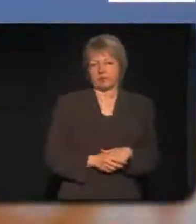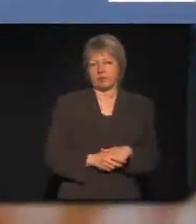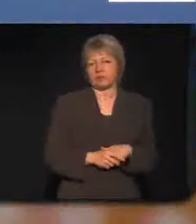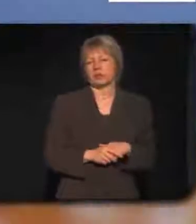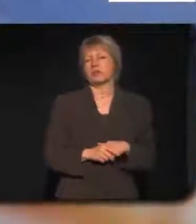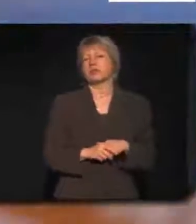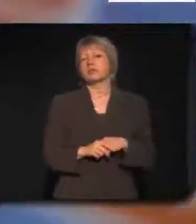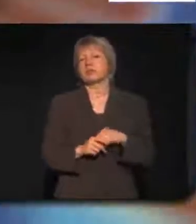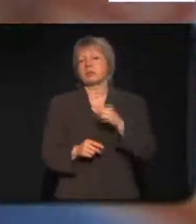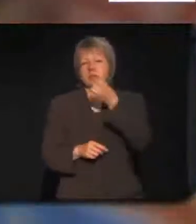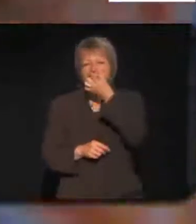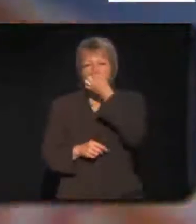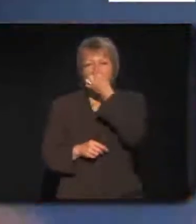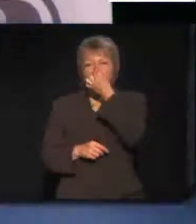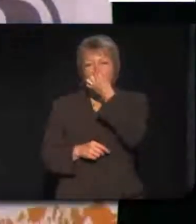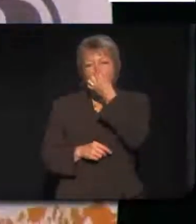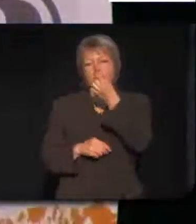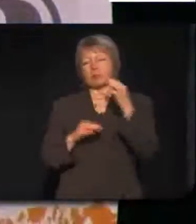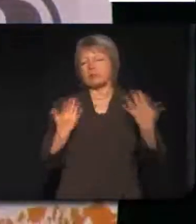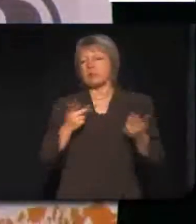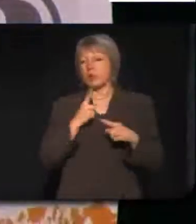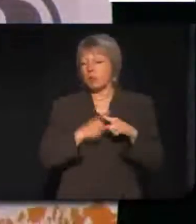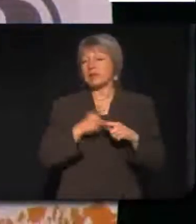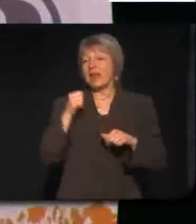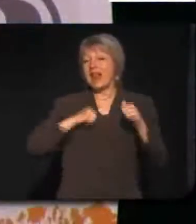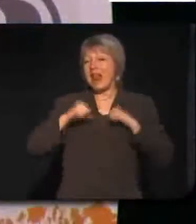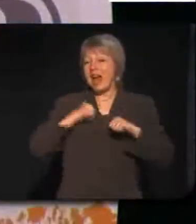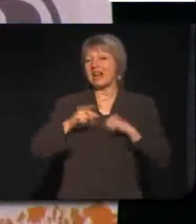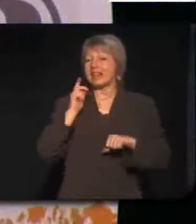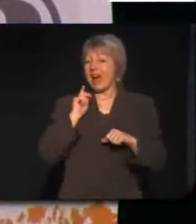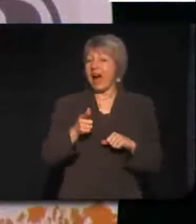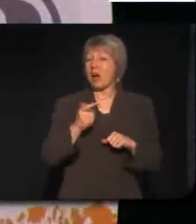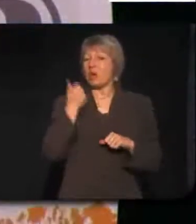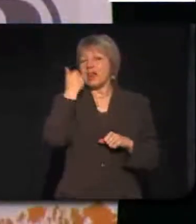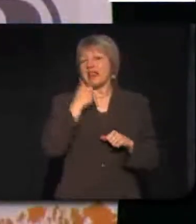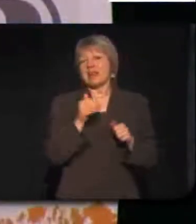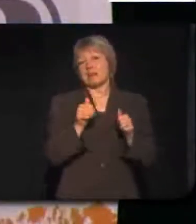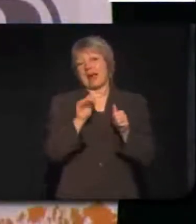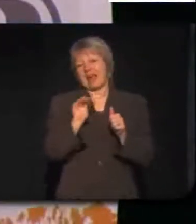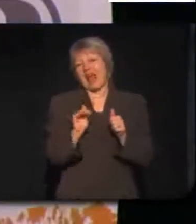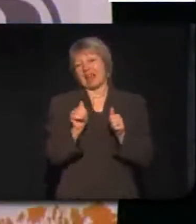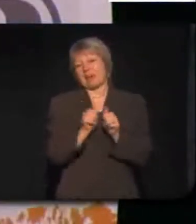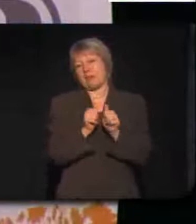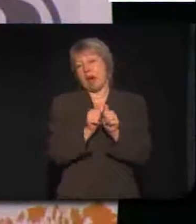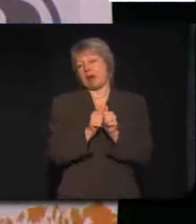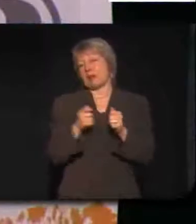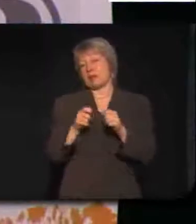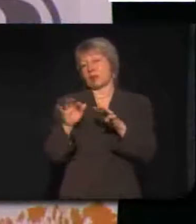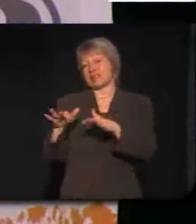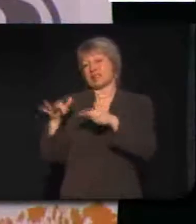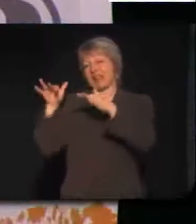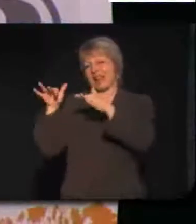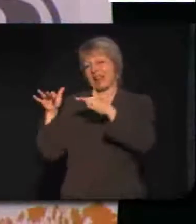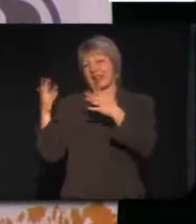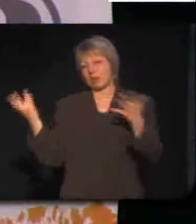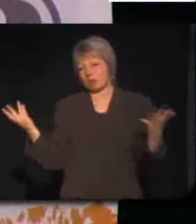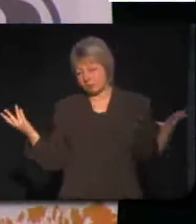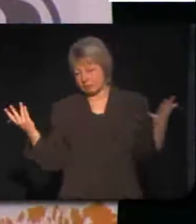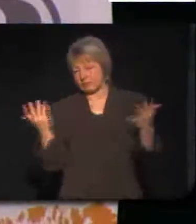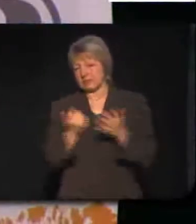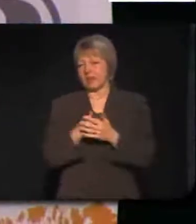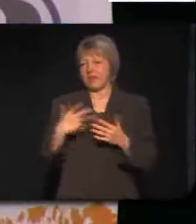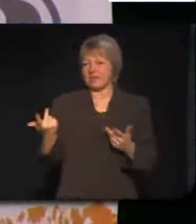und ja man muss es leider auch sagen lieber kleiner Partner in der Bundesregierung was Hänschen nicht lernt